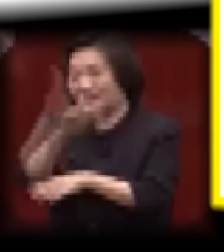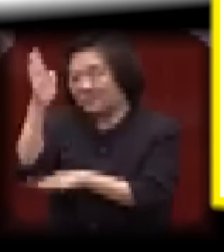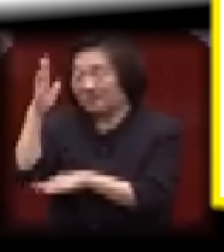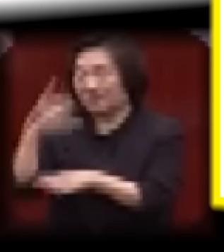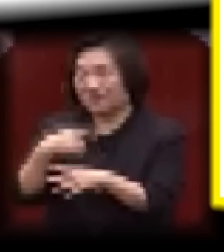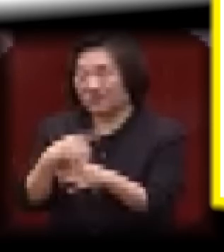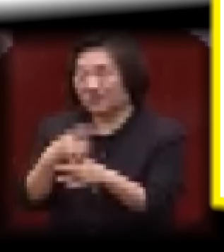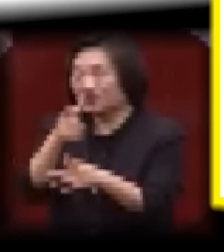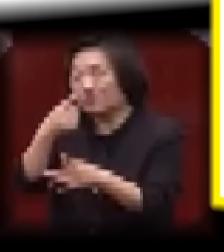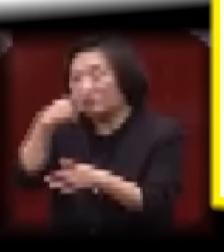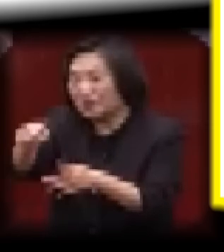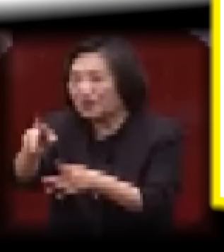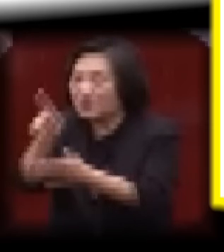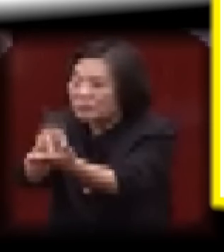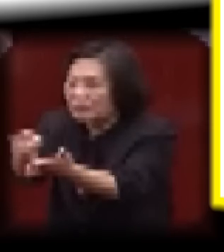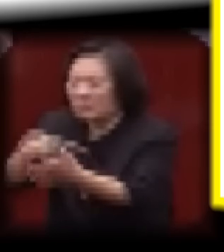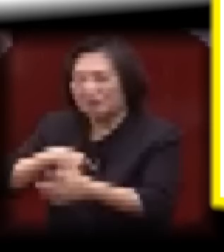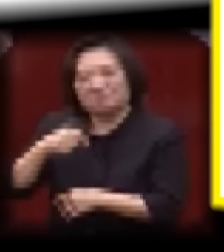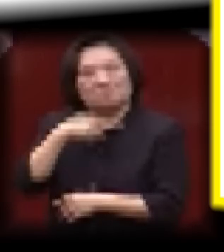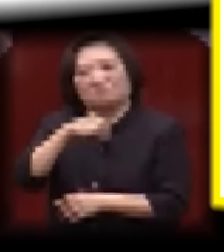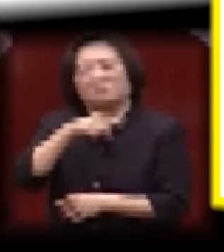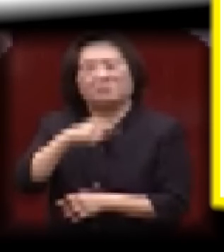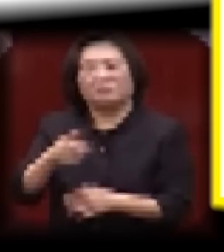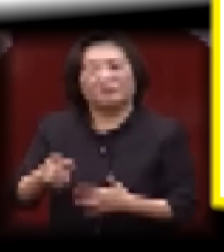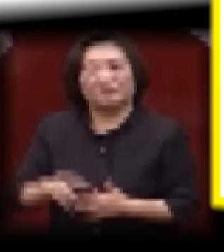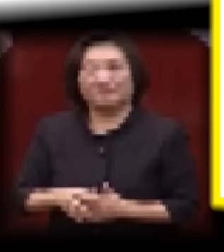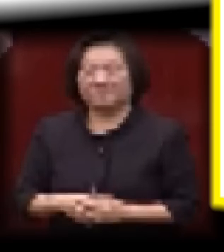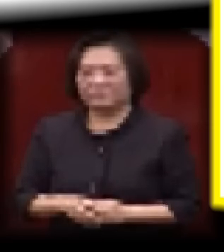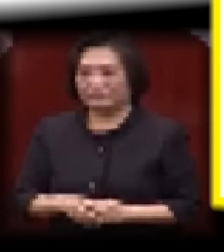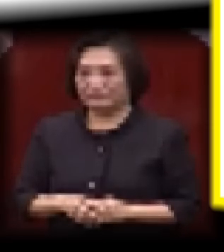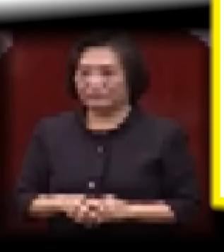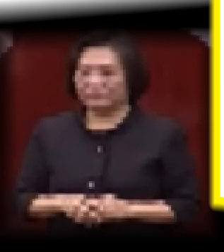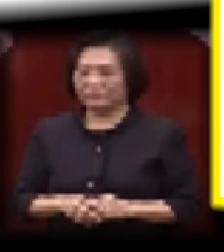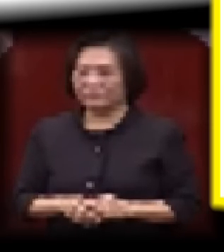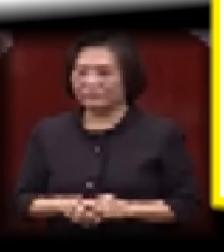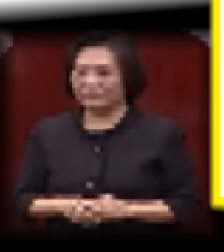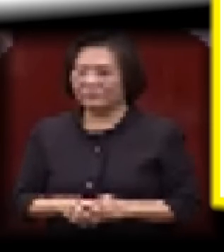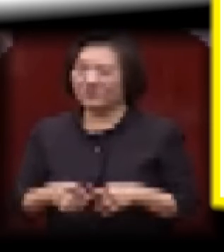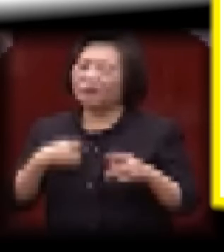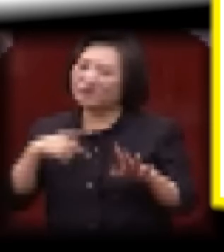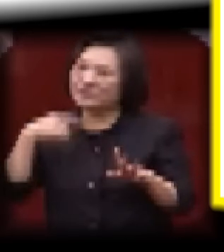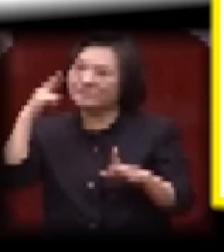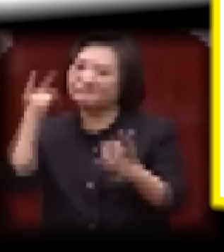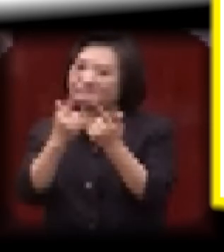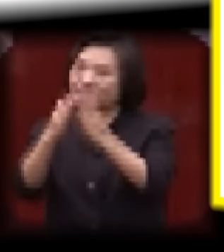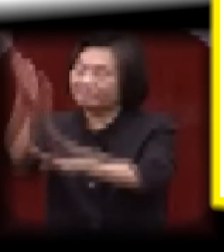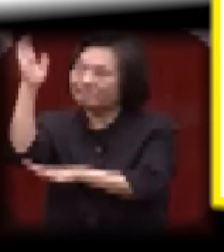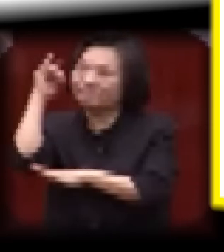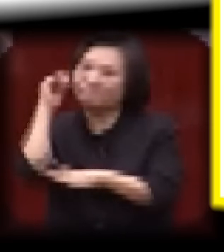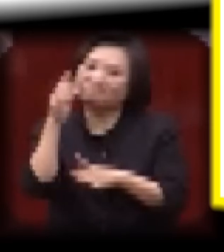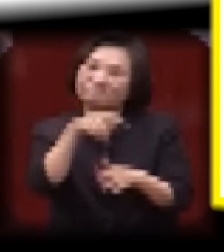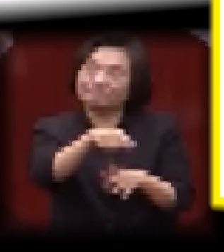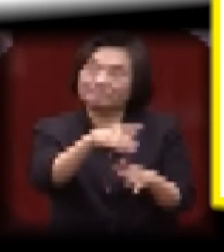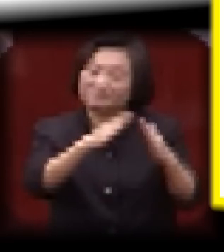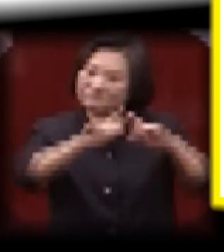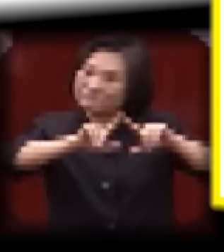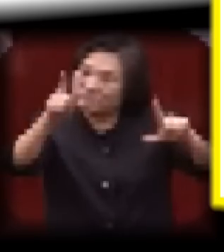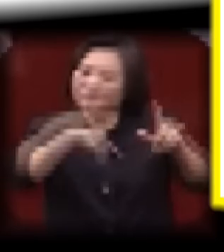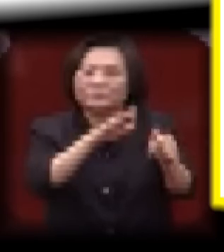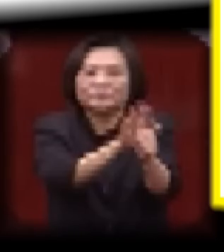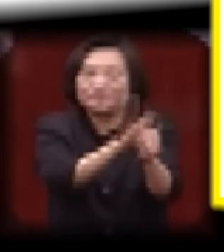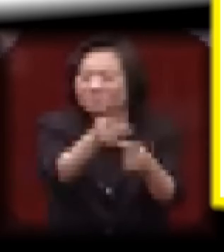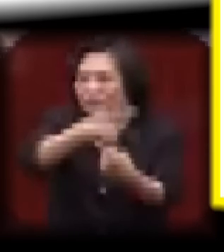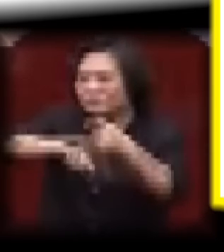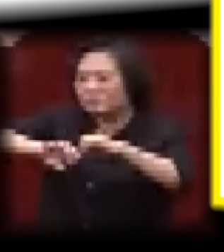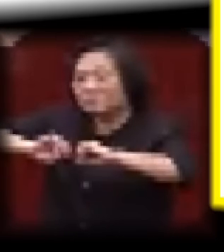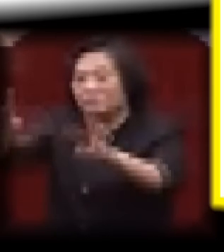租屋市场。那所以对于这个包租代管的问题效果不是很好的，所以我们也在思